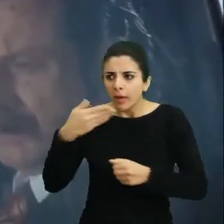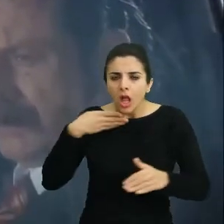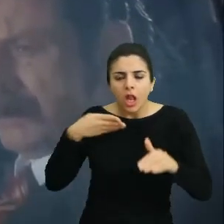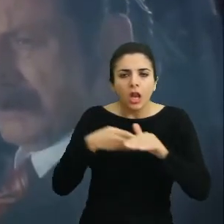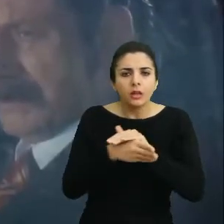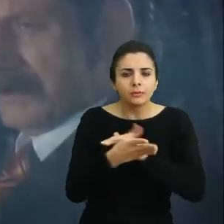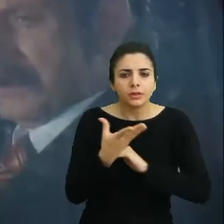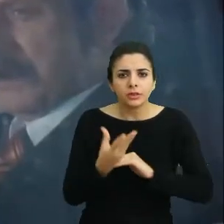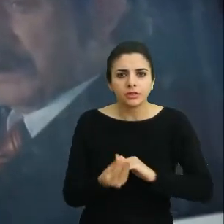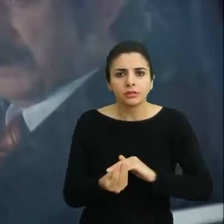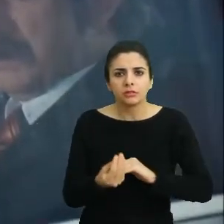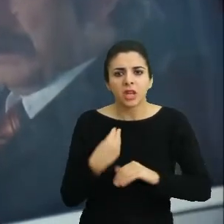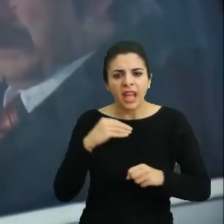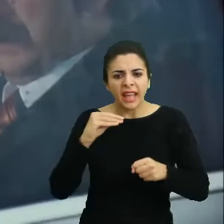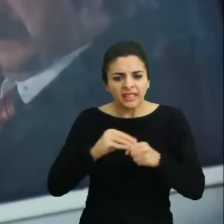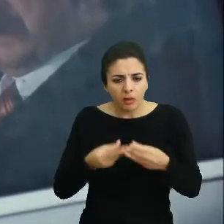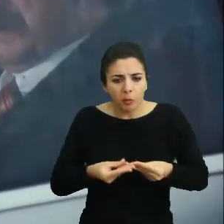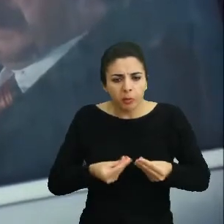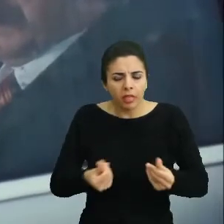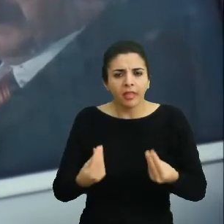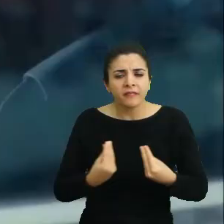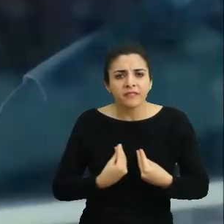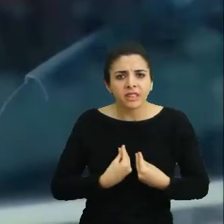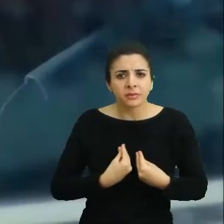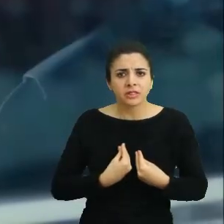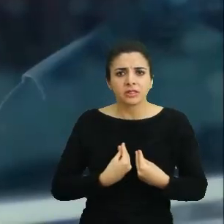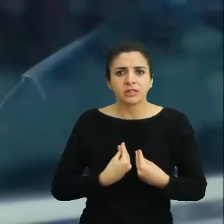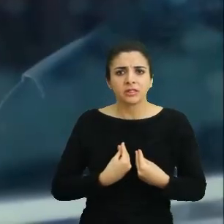girmişler. İçten çürütmüşler bizi.